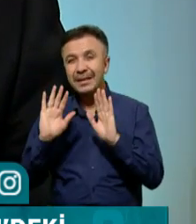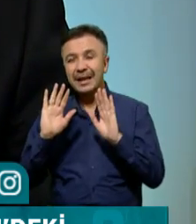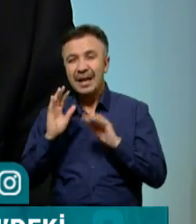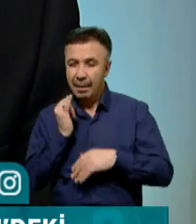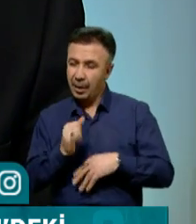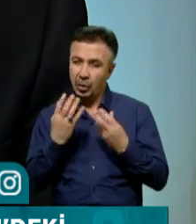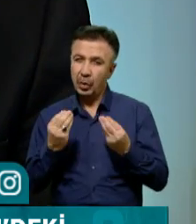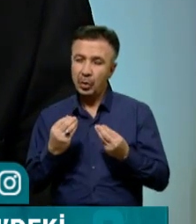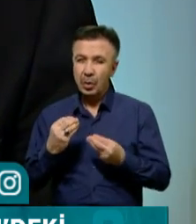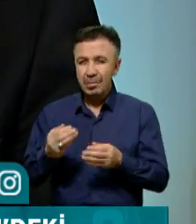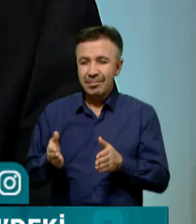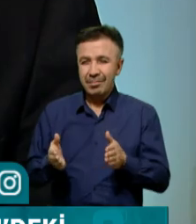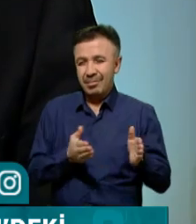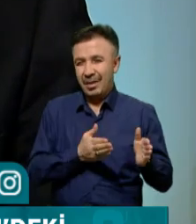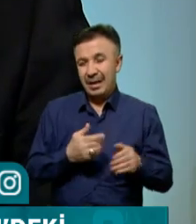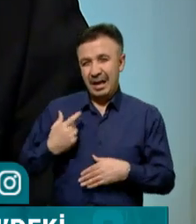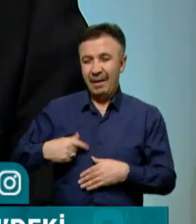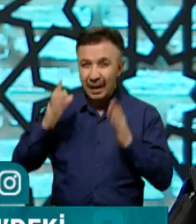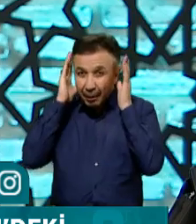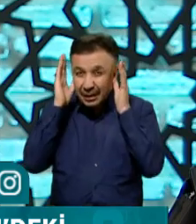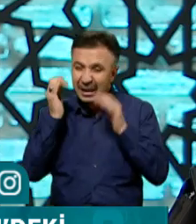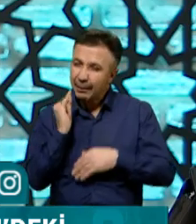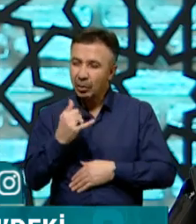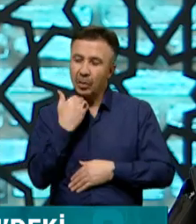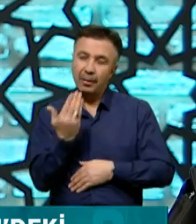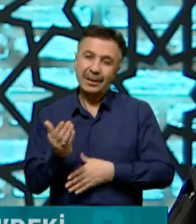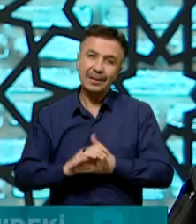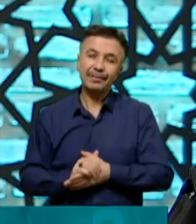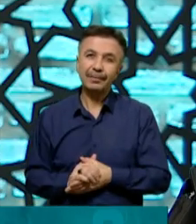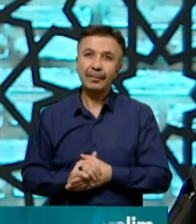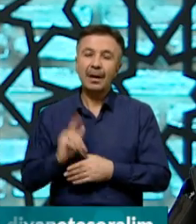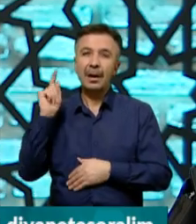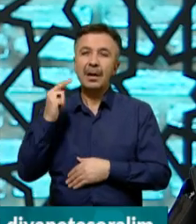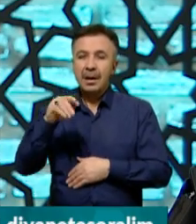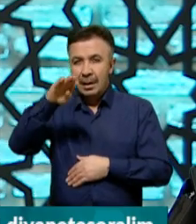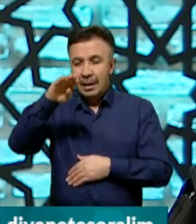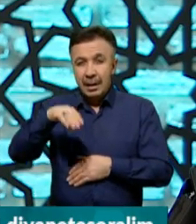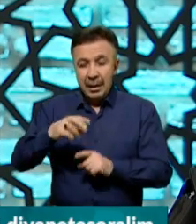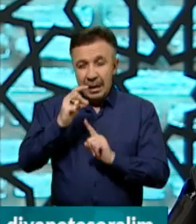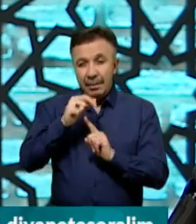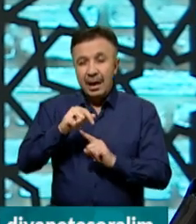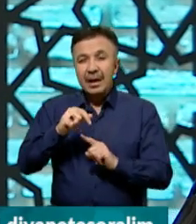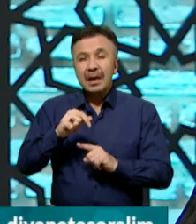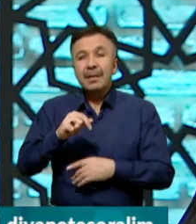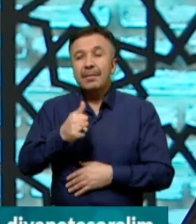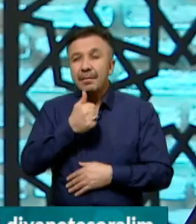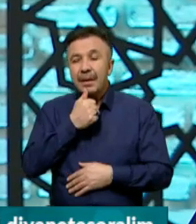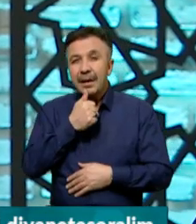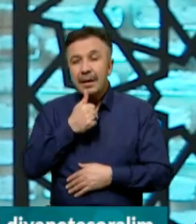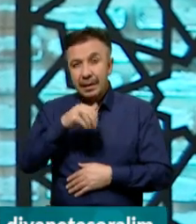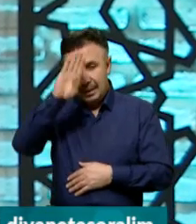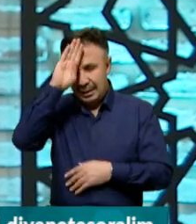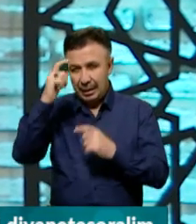namazlarda mekruh olmaz. Eyvallah. Allah kabul etsin diyelim. Amin ya. İbrahim Bey İstanbul'dan telefon hattımızdaymış. Hoş geldiniz İbrahim